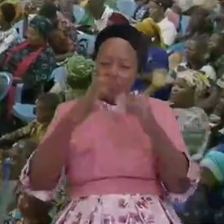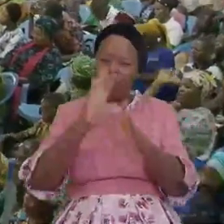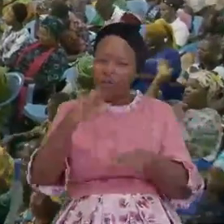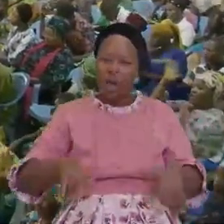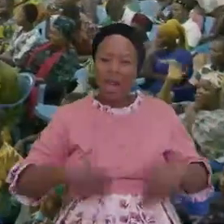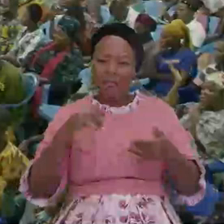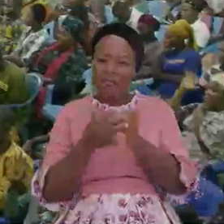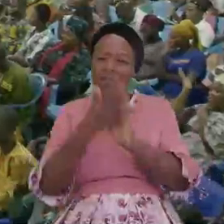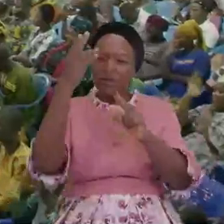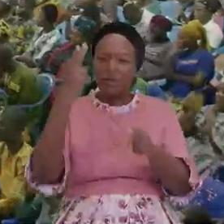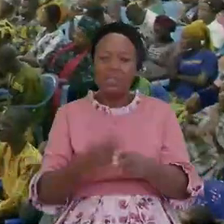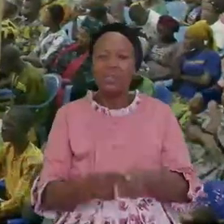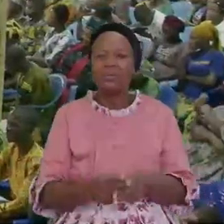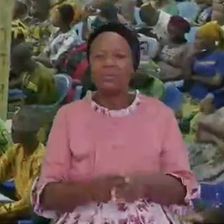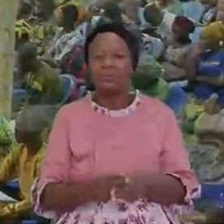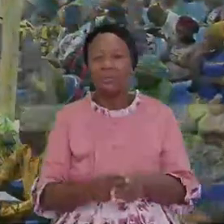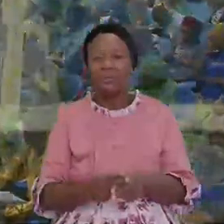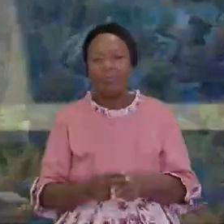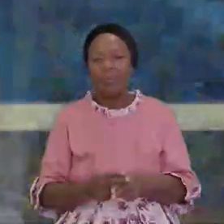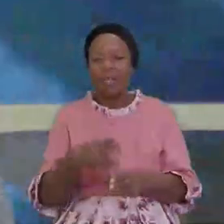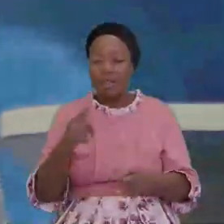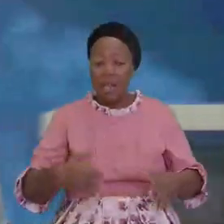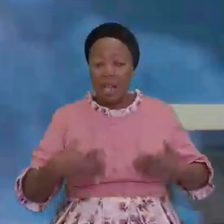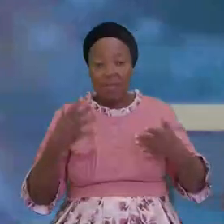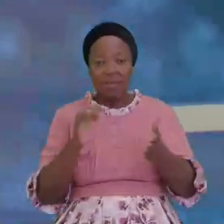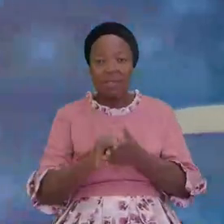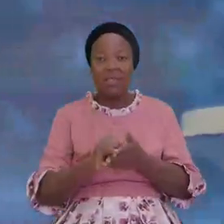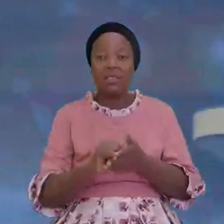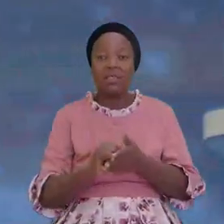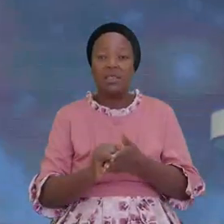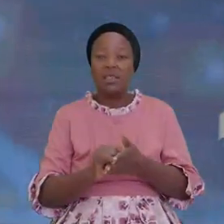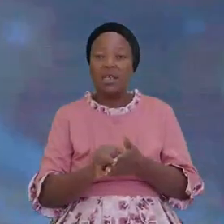J'ai dit, le Seigneur va rétablir ta vie.